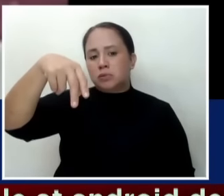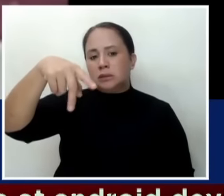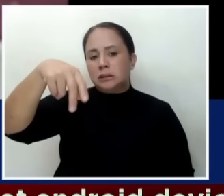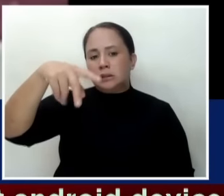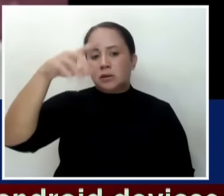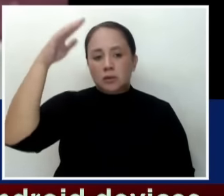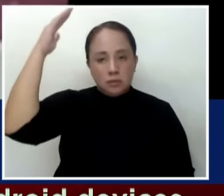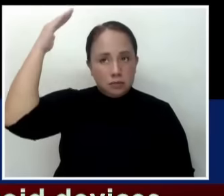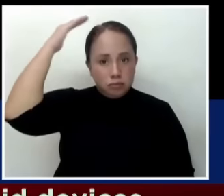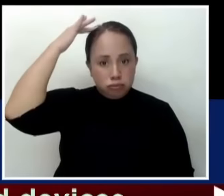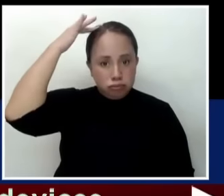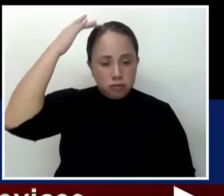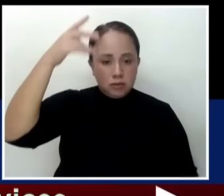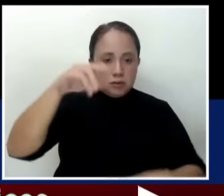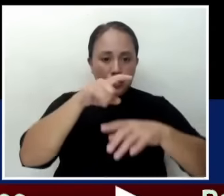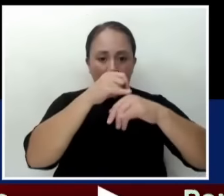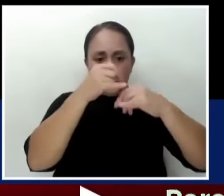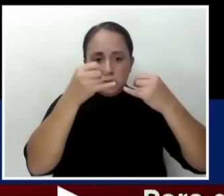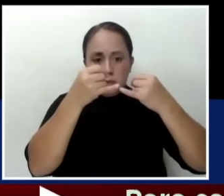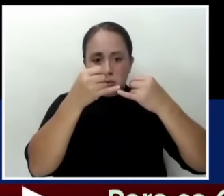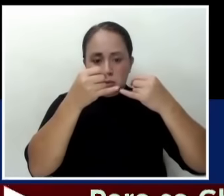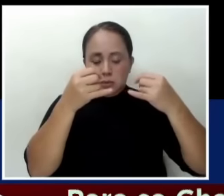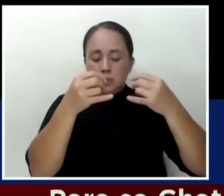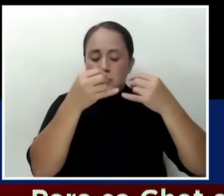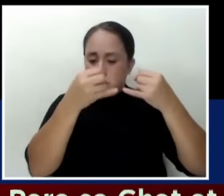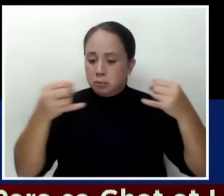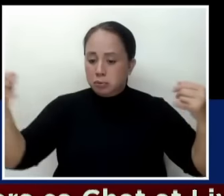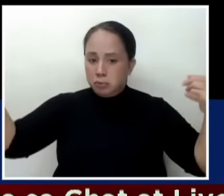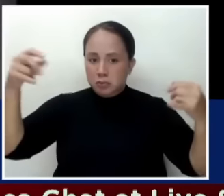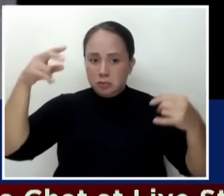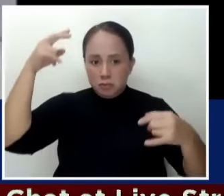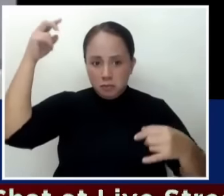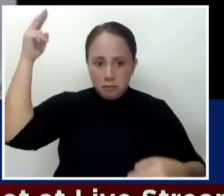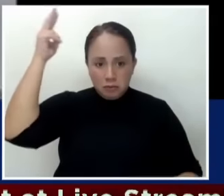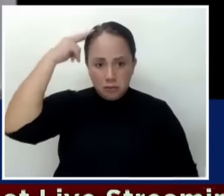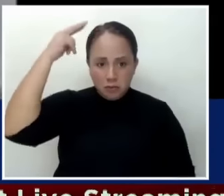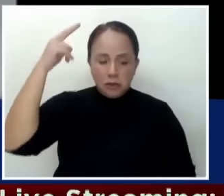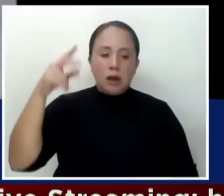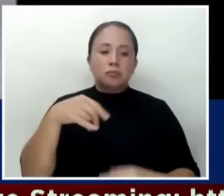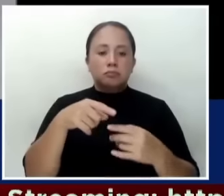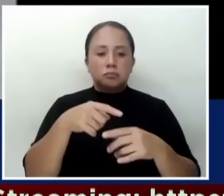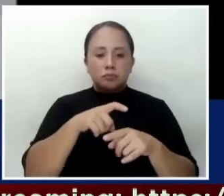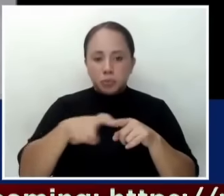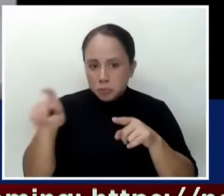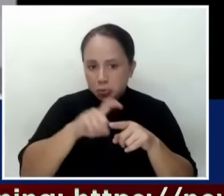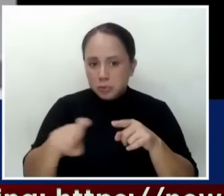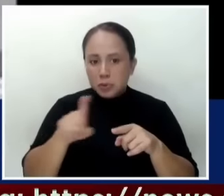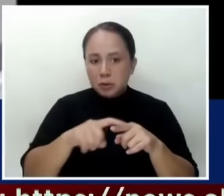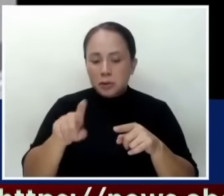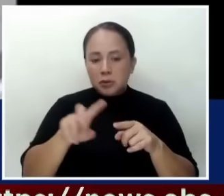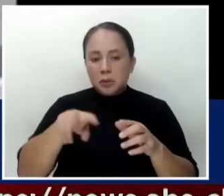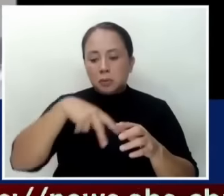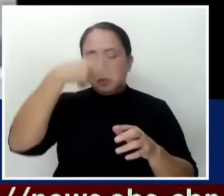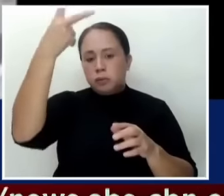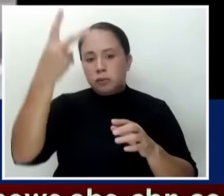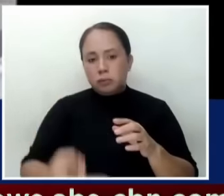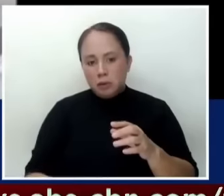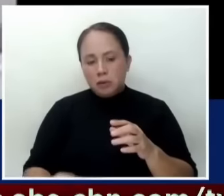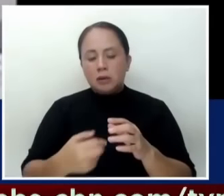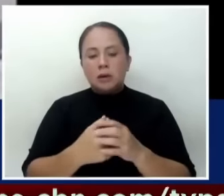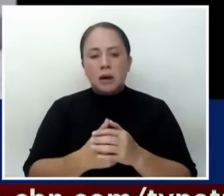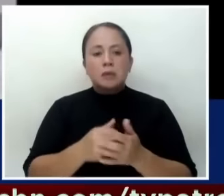nito, ang isang live wire, dahilan para magliyab at makuryente bago mahulog sa bubong.